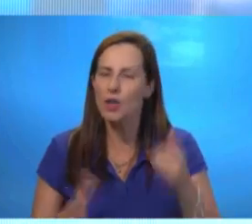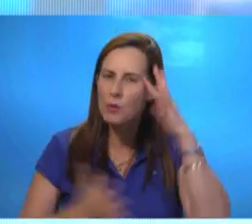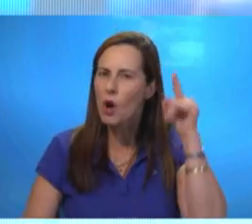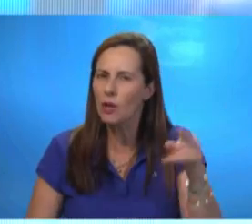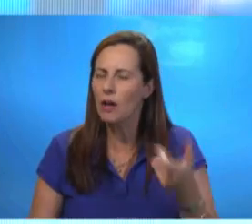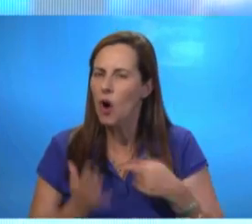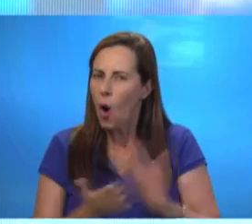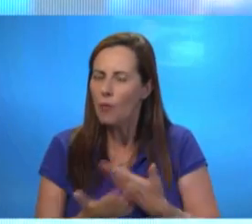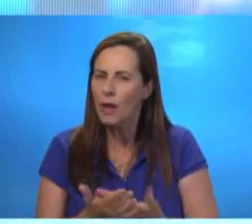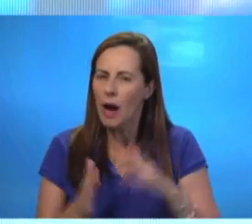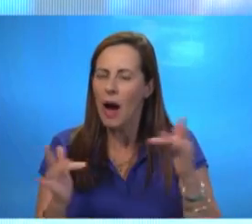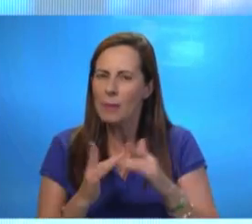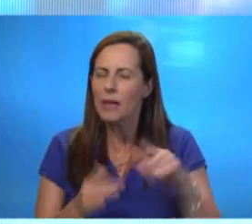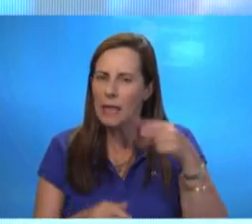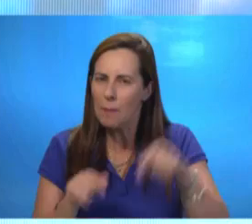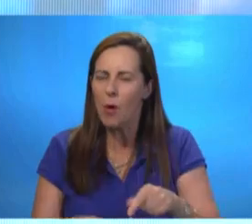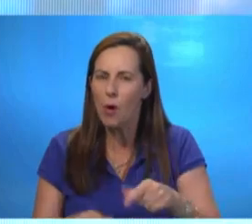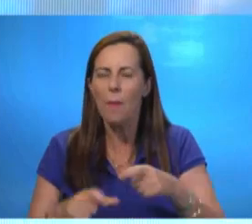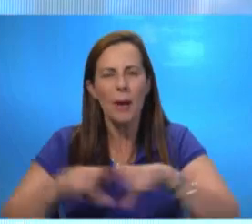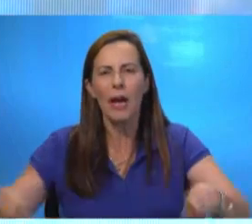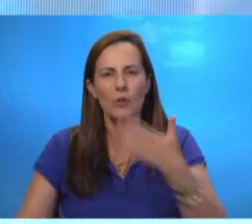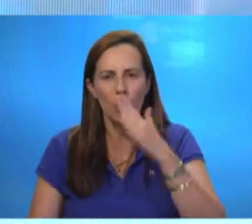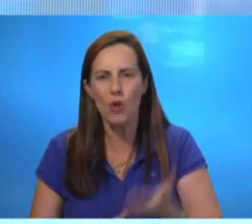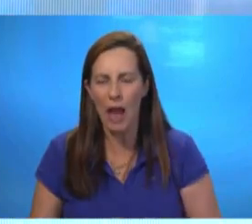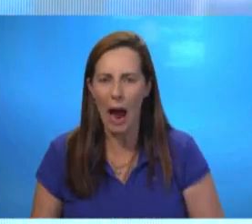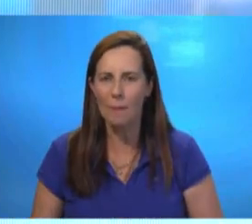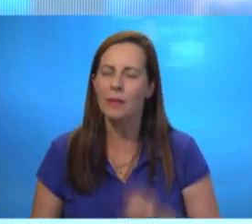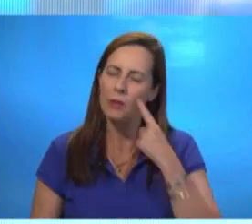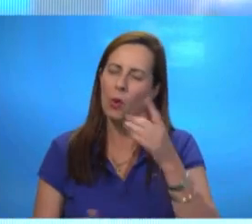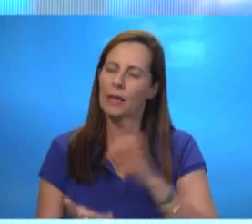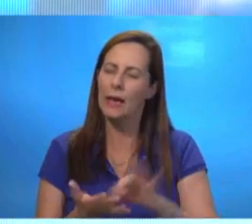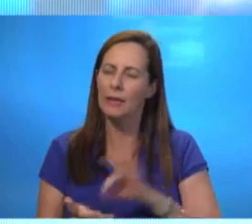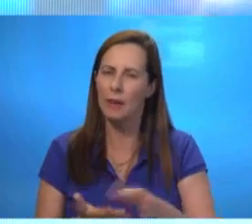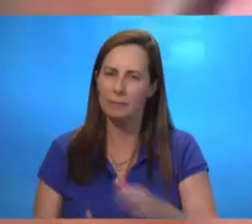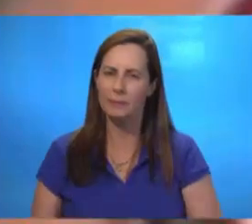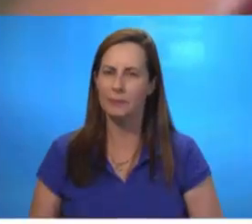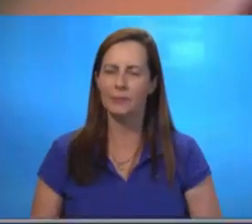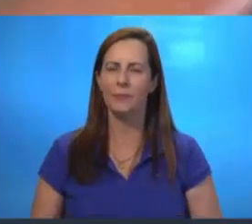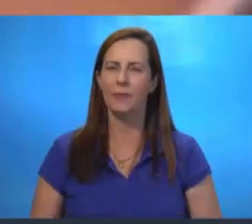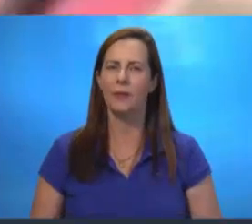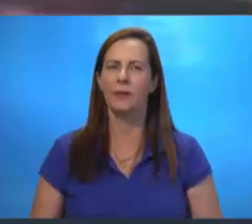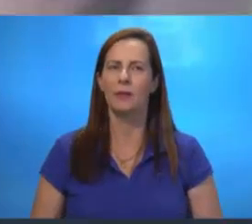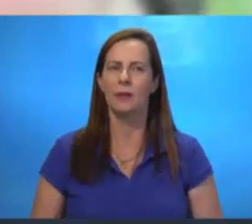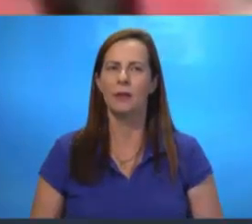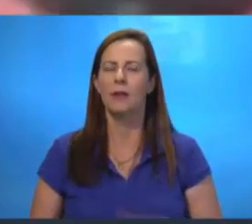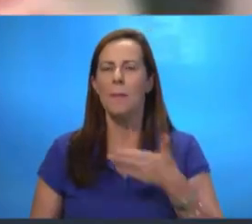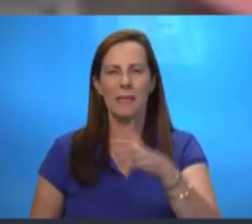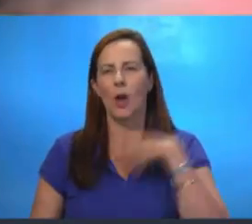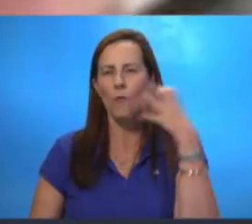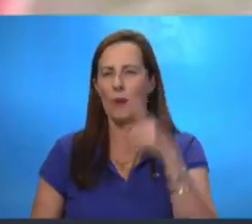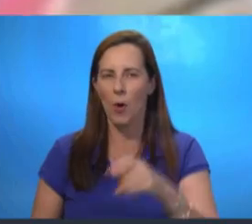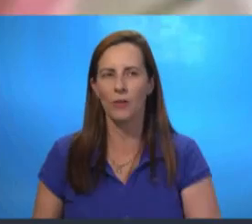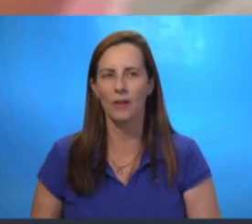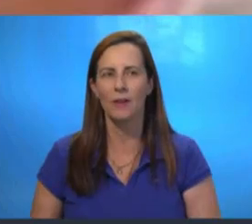העובדה שהמשחק מתקיים פה, באצטדיון טדי בירושלים. הנה הכתבה של דנה בן שמעון. Messi, we love you. Please